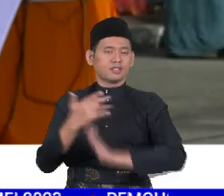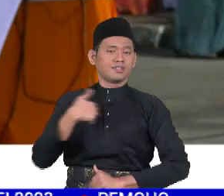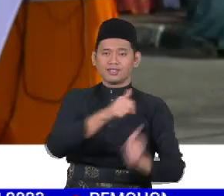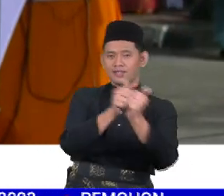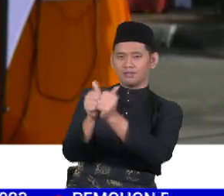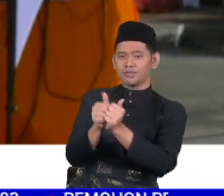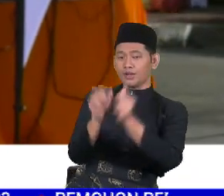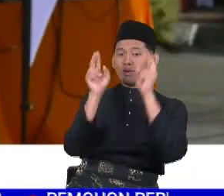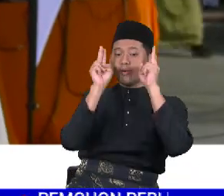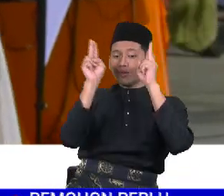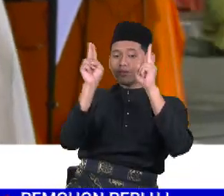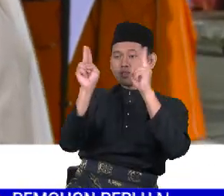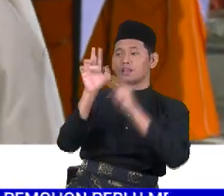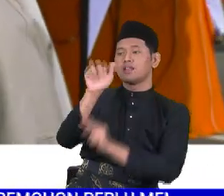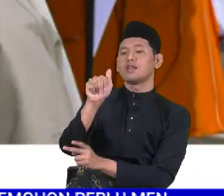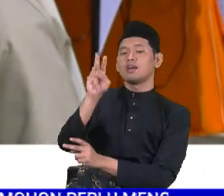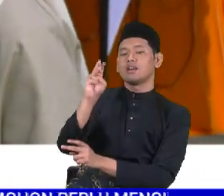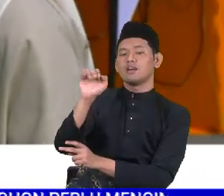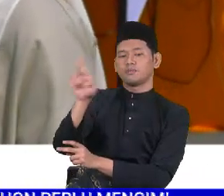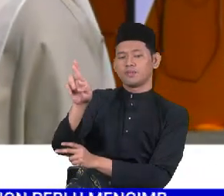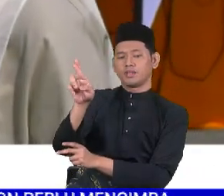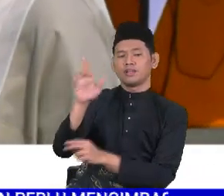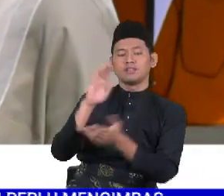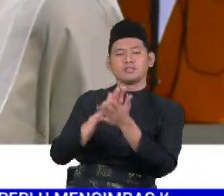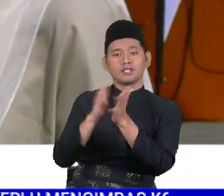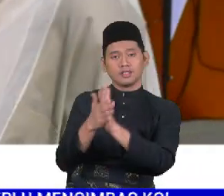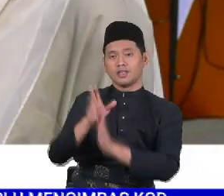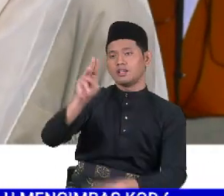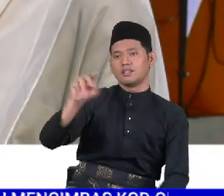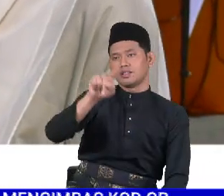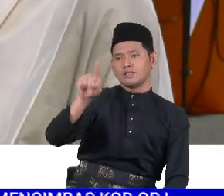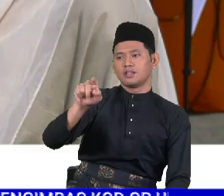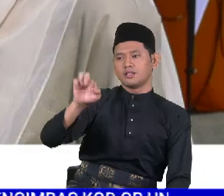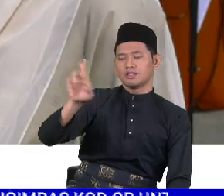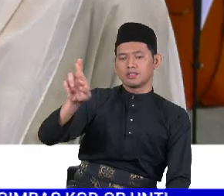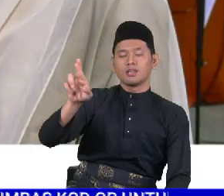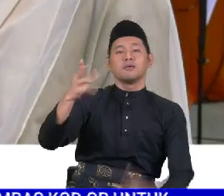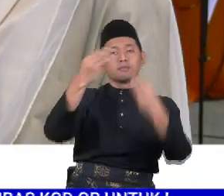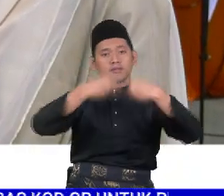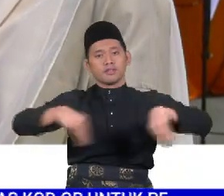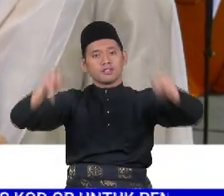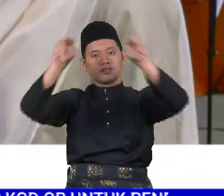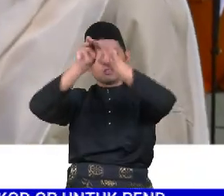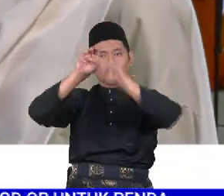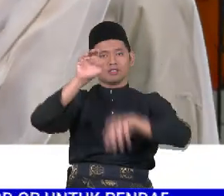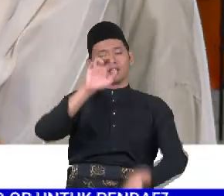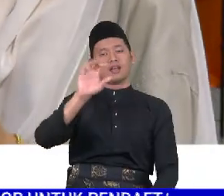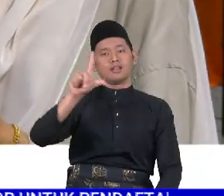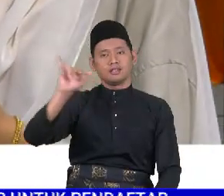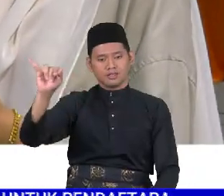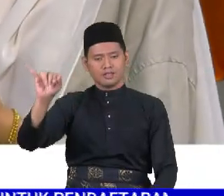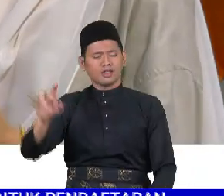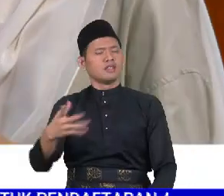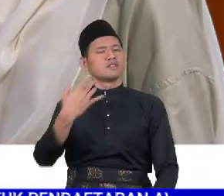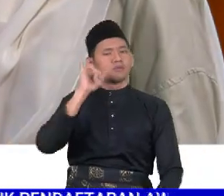dengan Ustaz Muhammad Amir Hafiz selaku Nazir Masjid Saidina Ali. Baik Ustaz, semalam dah padat dengan